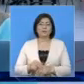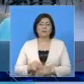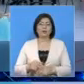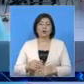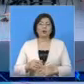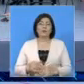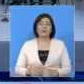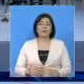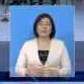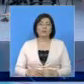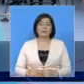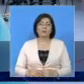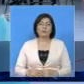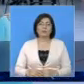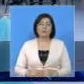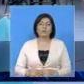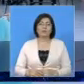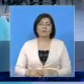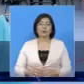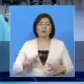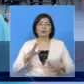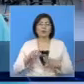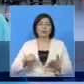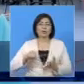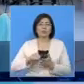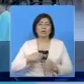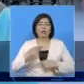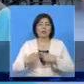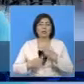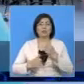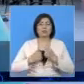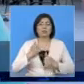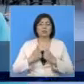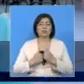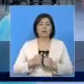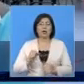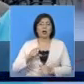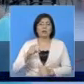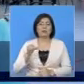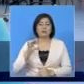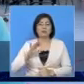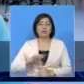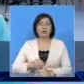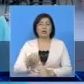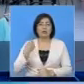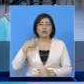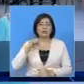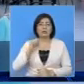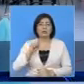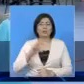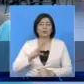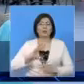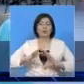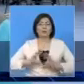жаттығу жасаймын. Алда жарыстарда енді Азия, чемпионат Азия болады,